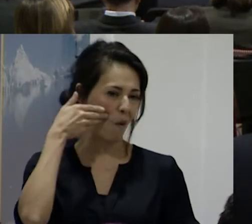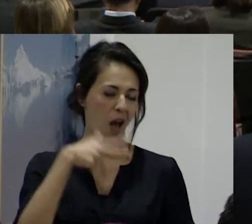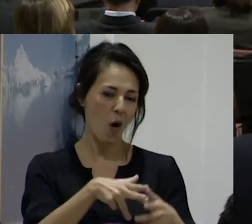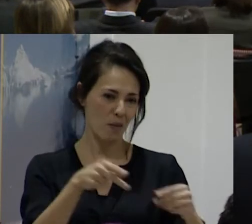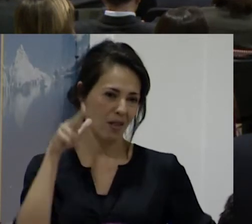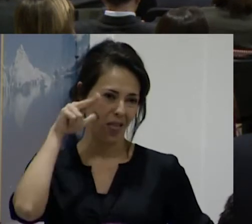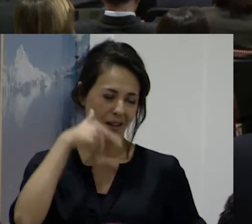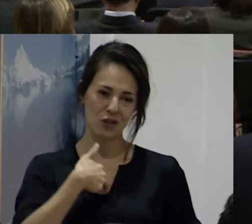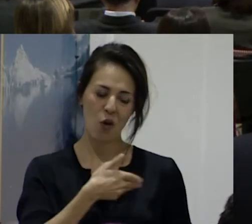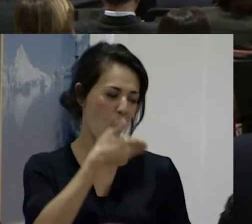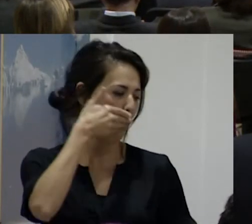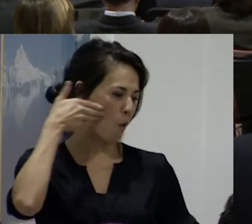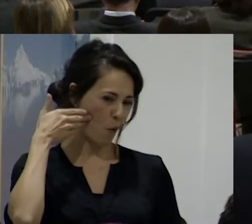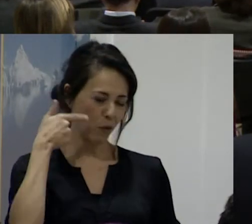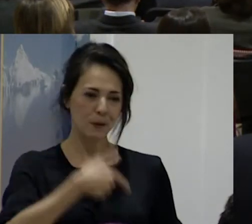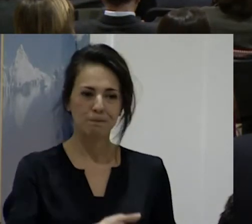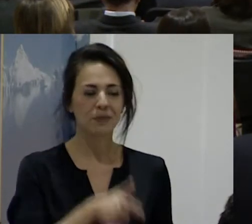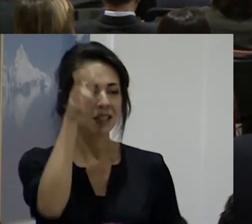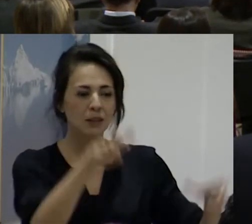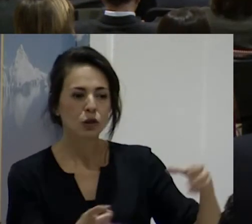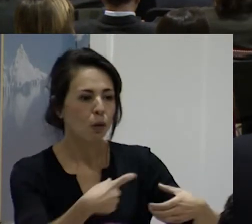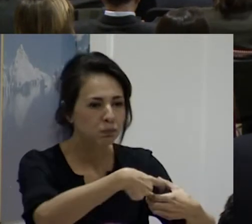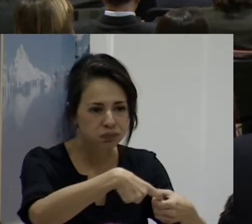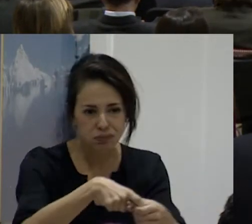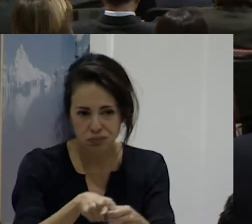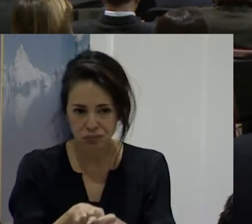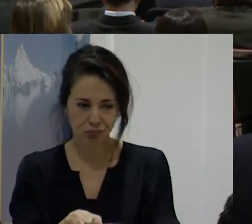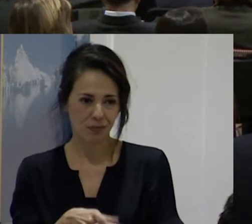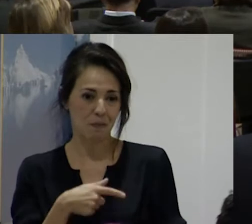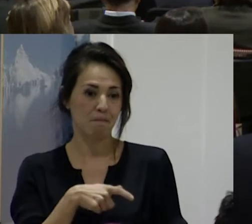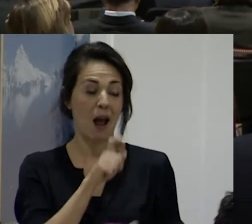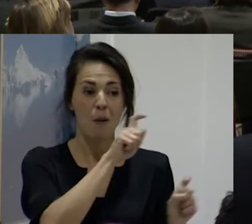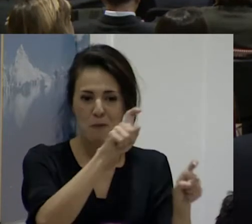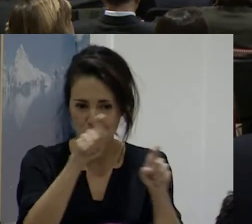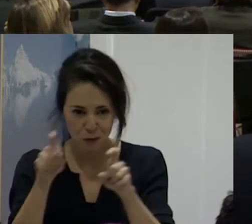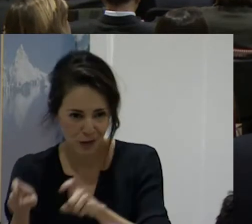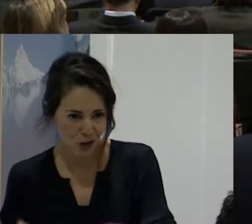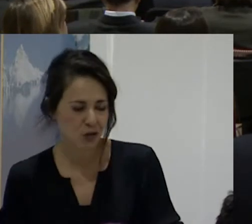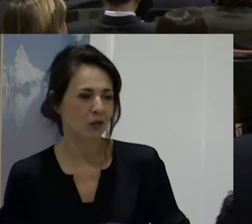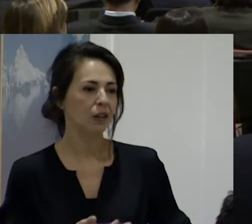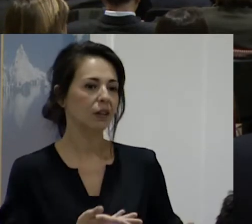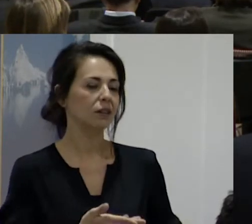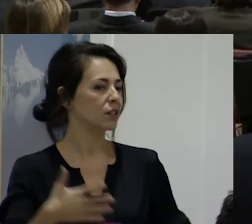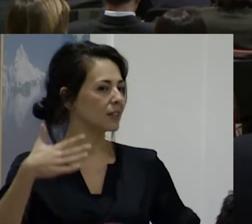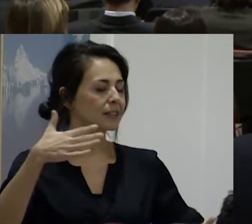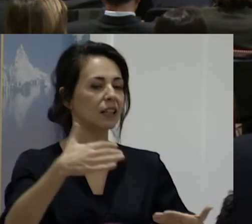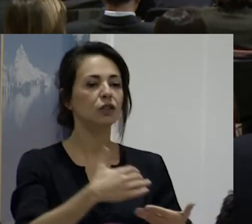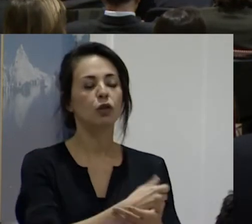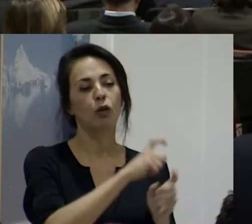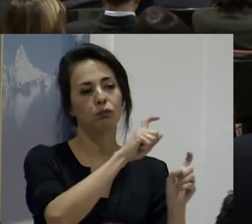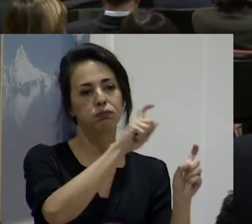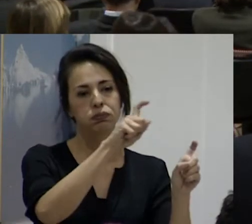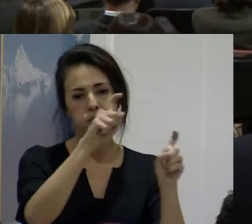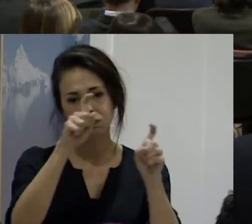universitat, orgullosa de les persones que formeu a les persones, orgullosa de tots els que es dediqueu a formar el